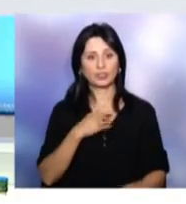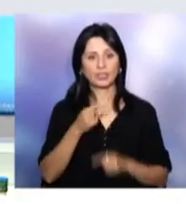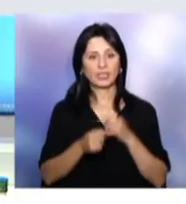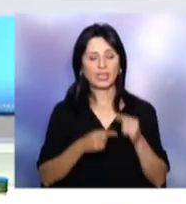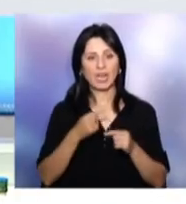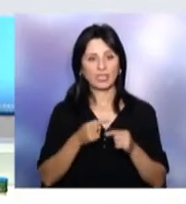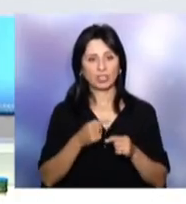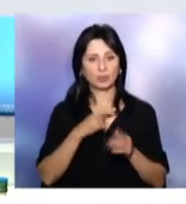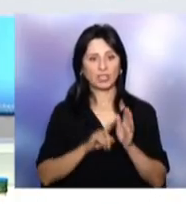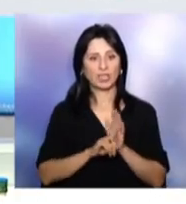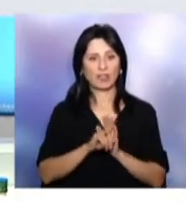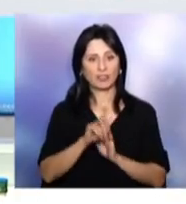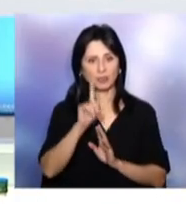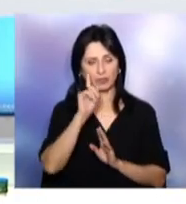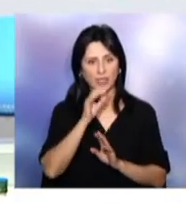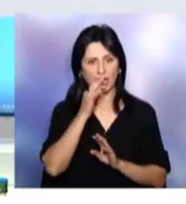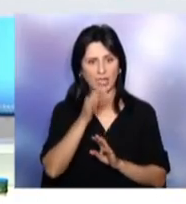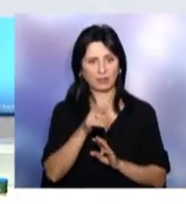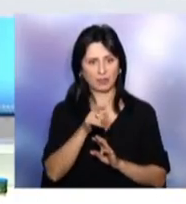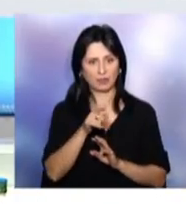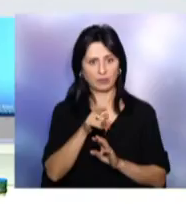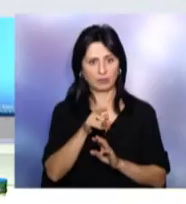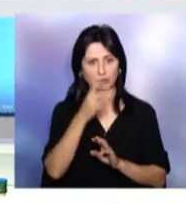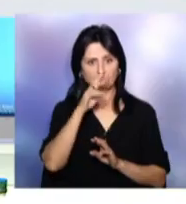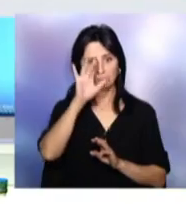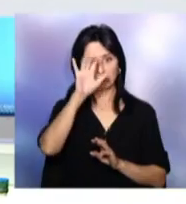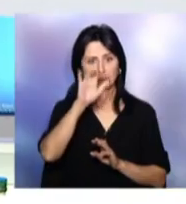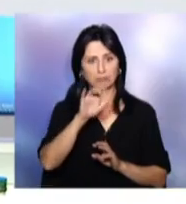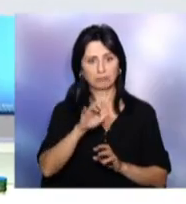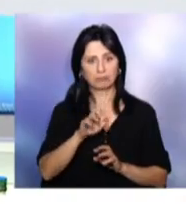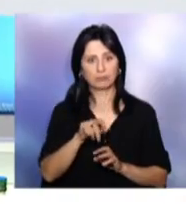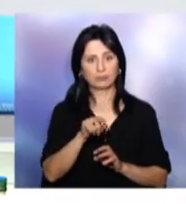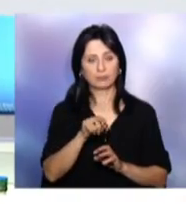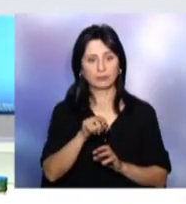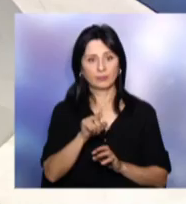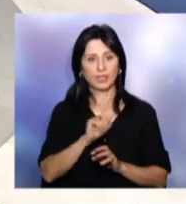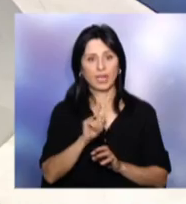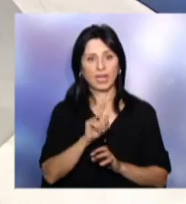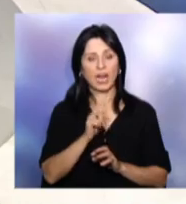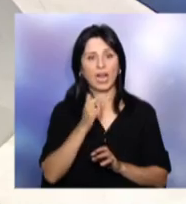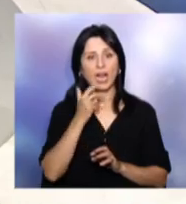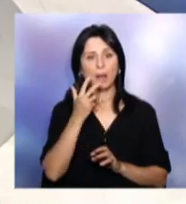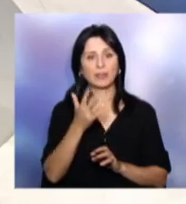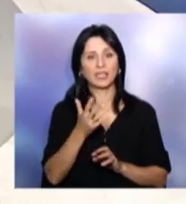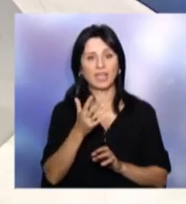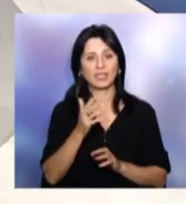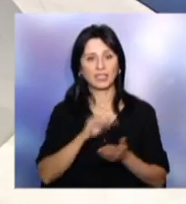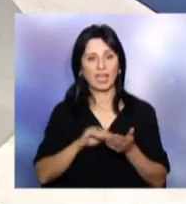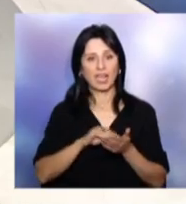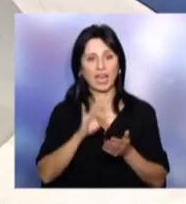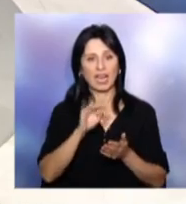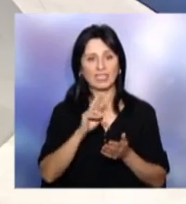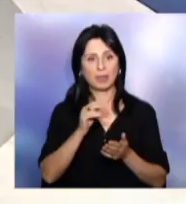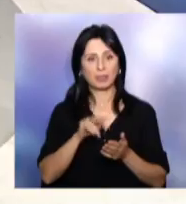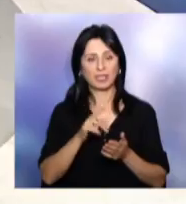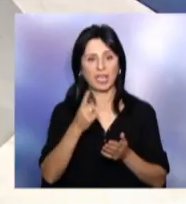ტრადიციულ რეცეპტს, მე დავიწყებ სიამოვნებით და გეტყვით, მე მინდა შეხედოს მაყურებელმა, აი რა რამდენი რეცეპტი არის